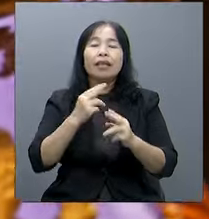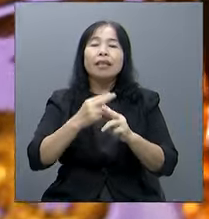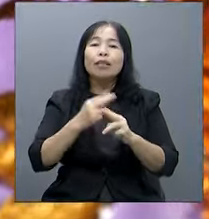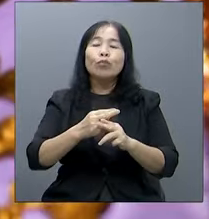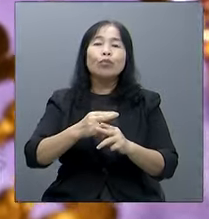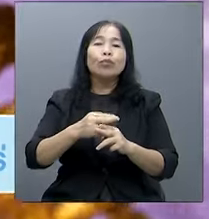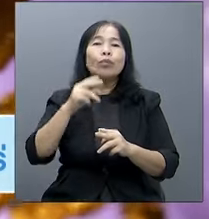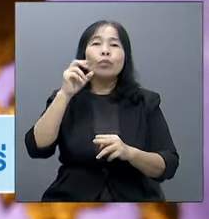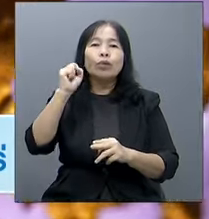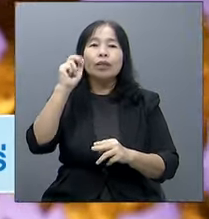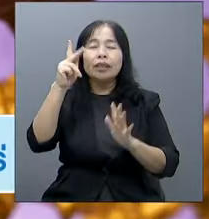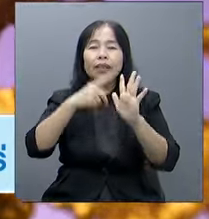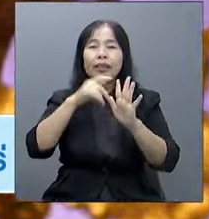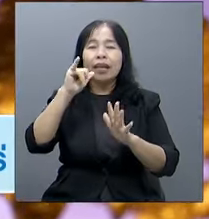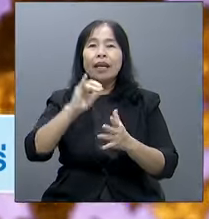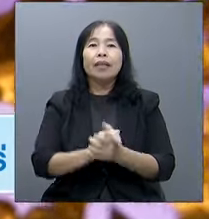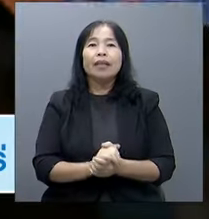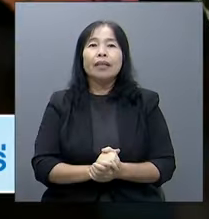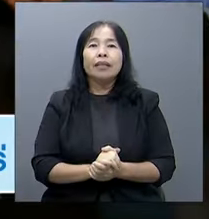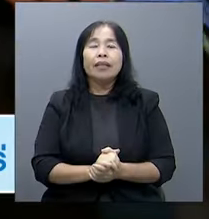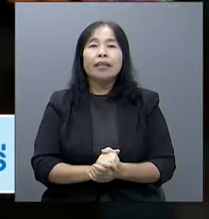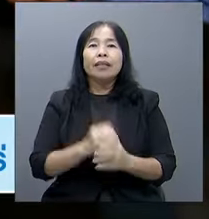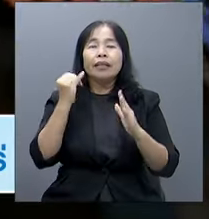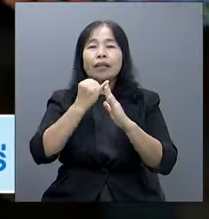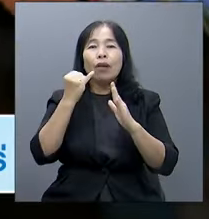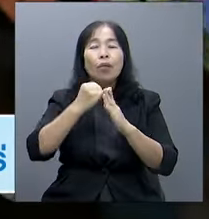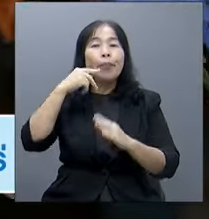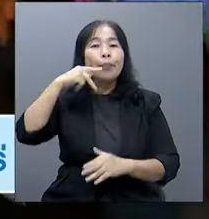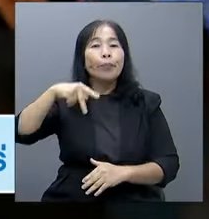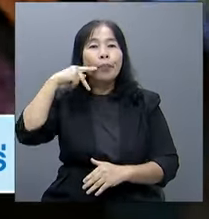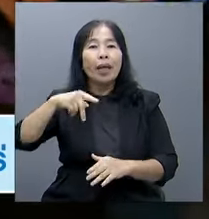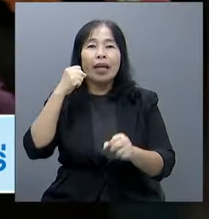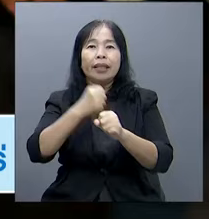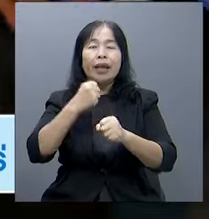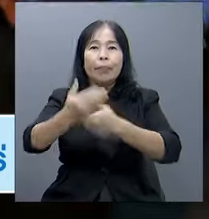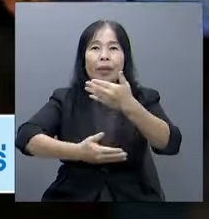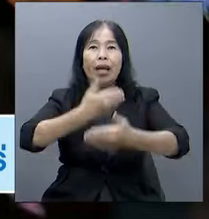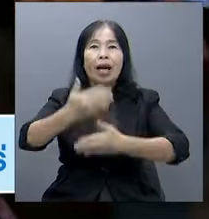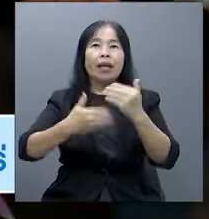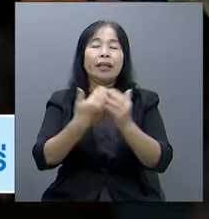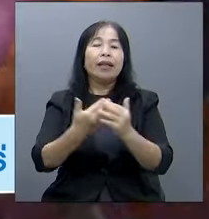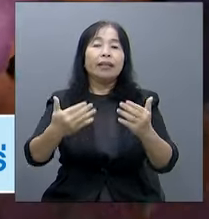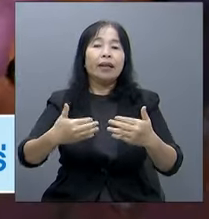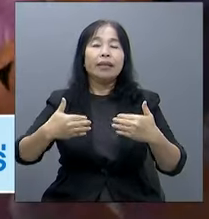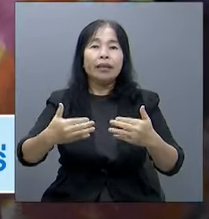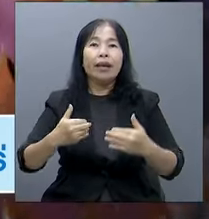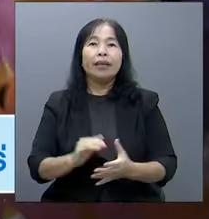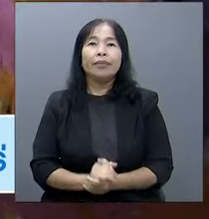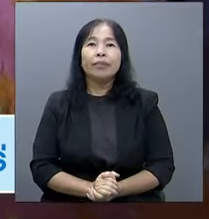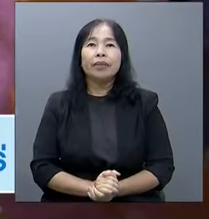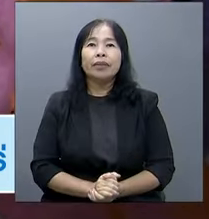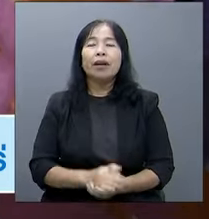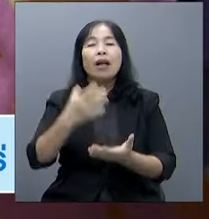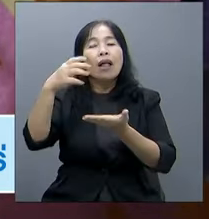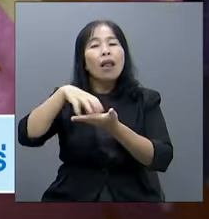าทองชาวตำบนบ้านปงอำเภอสูงเม้นจัหวดแพร่นะคะทำขึ้มาขายสร้างไรได้ค่ะโดคณสกายรัดเล่าใหฟัง